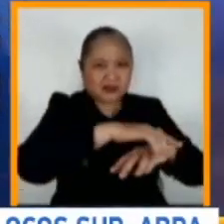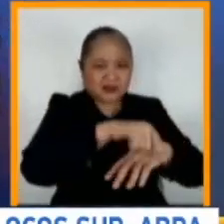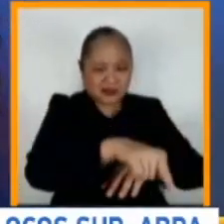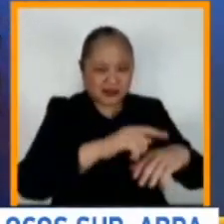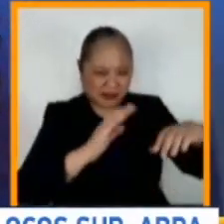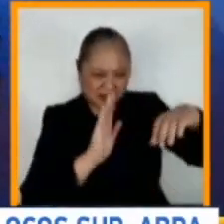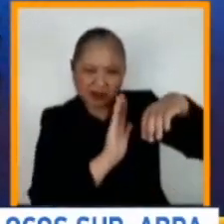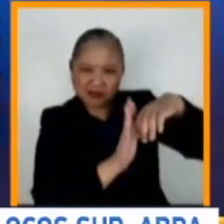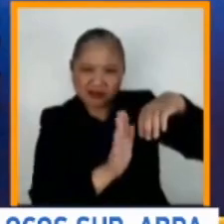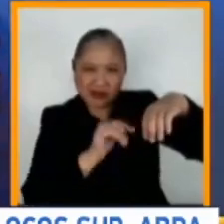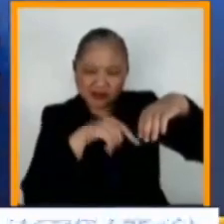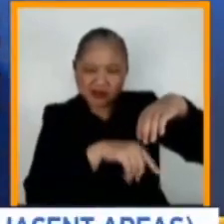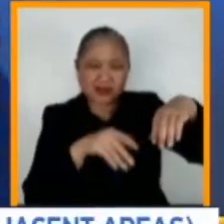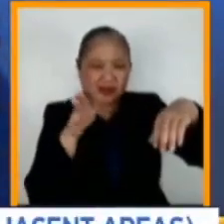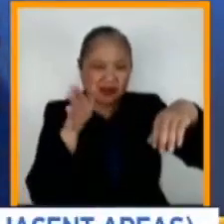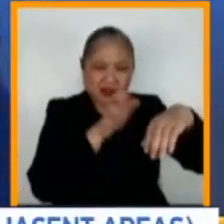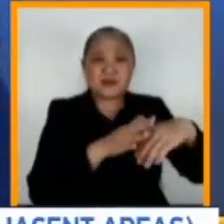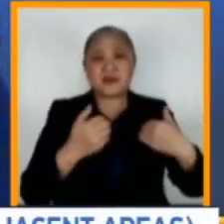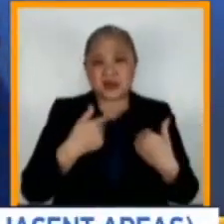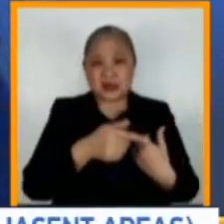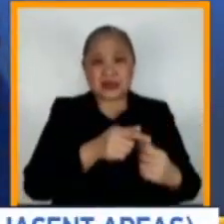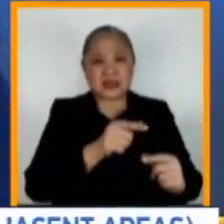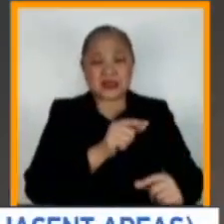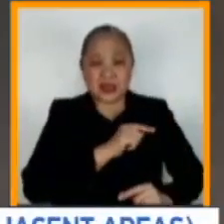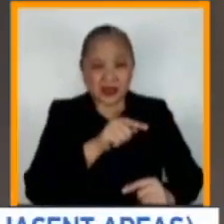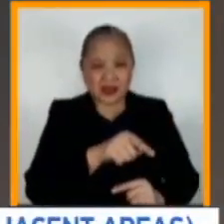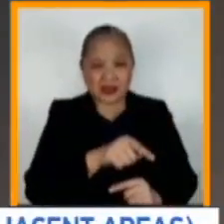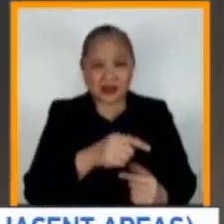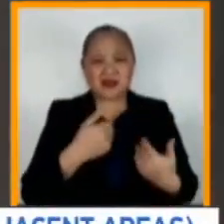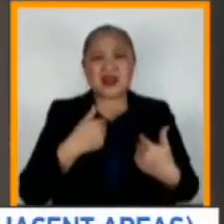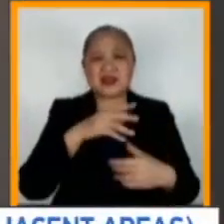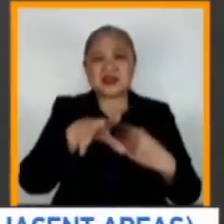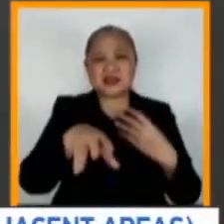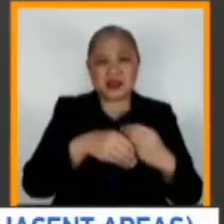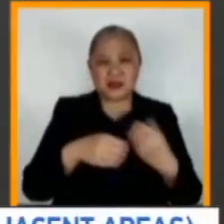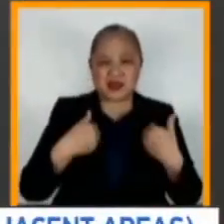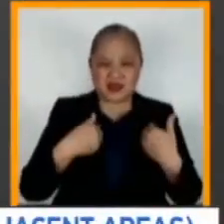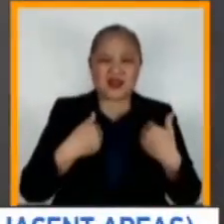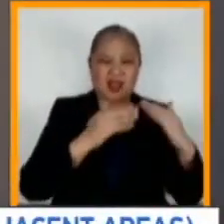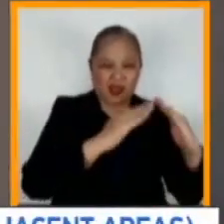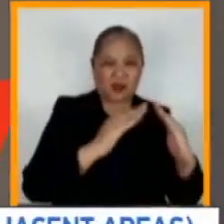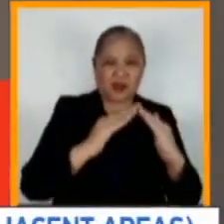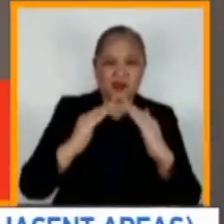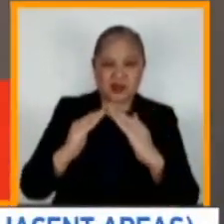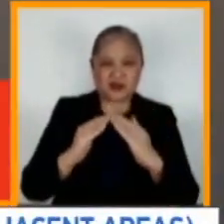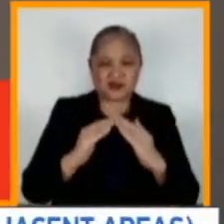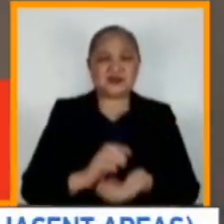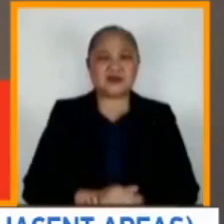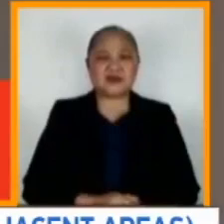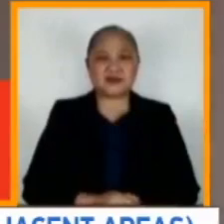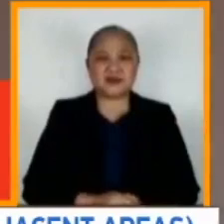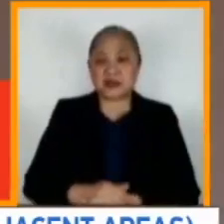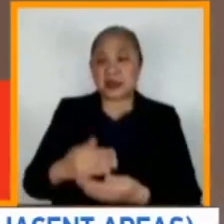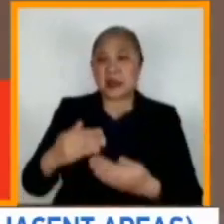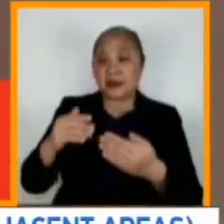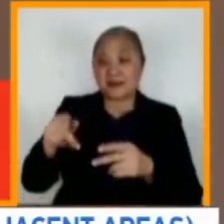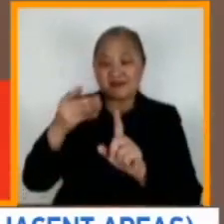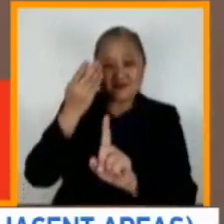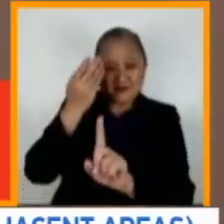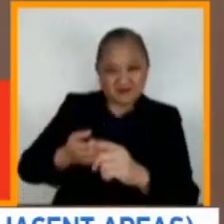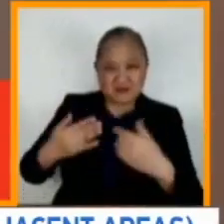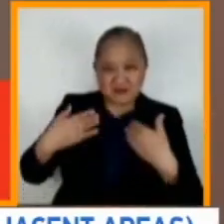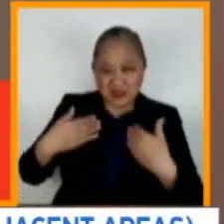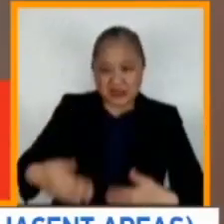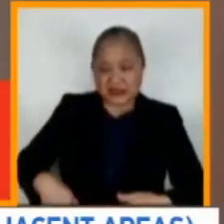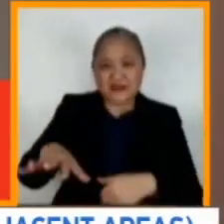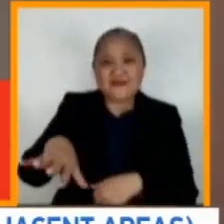siya. Apil ang ilang mga bunkhouses. Na-recover ang bangkay ni na Gilbert Ayop at Crisanto Canope ng mga taga